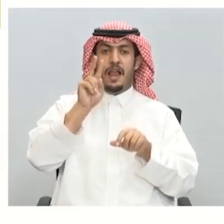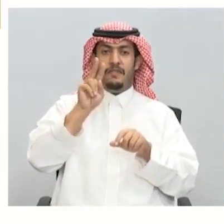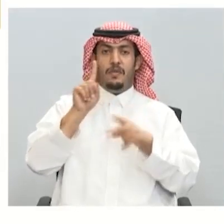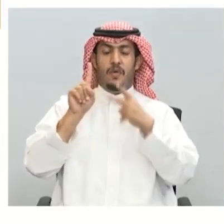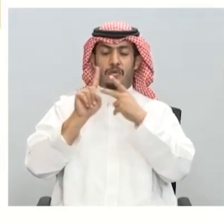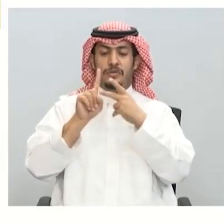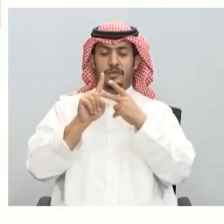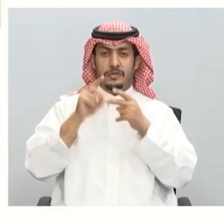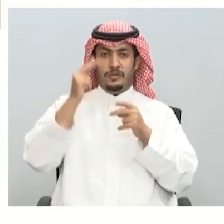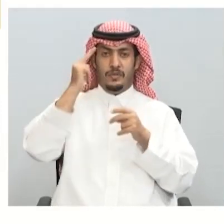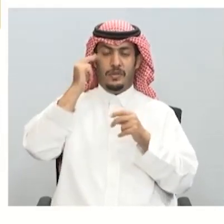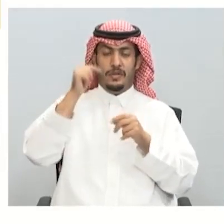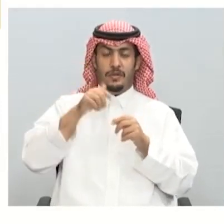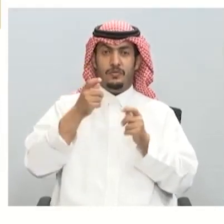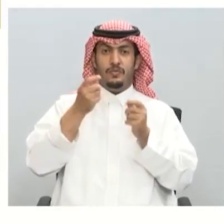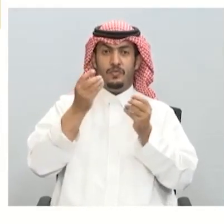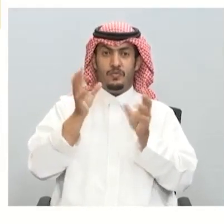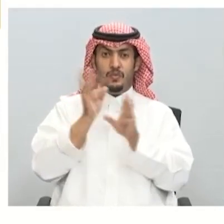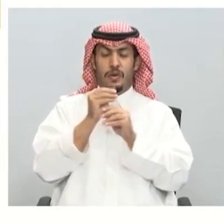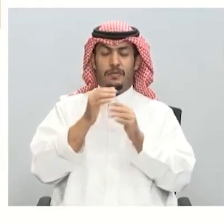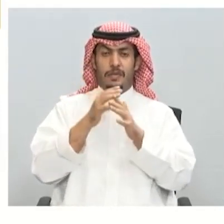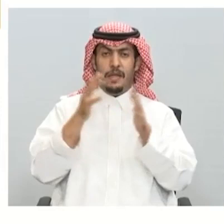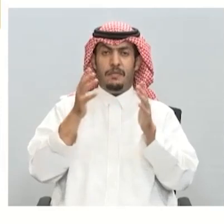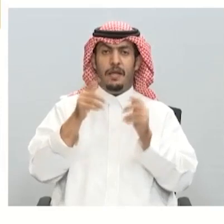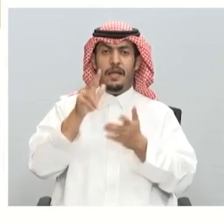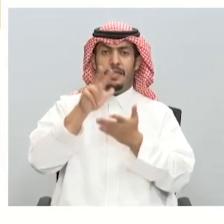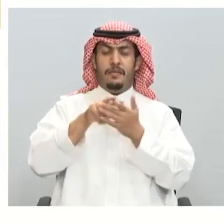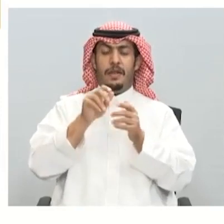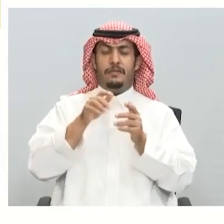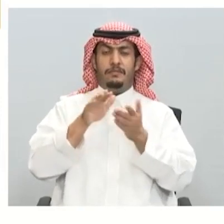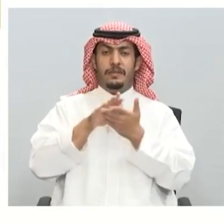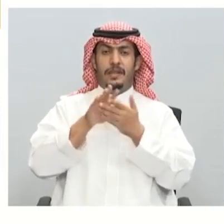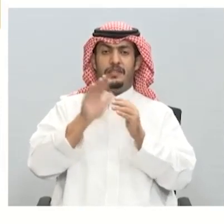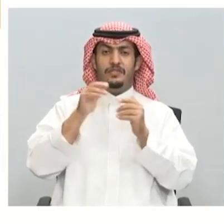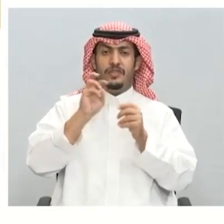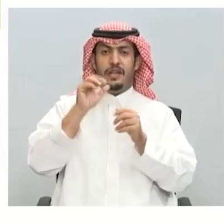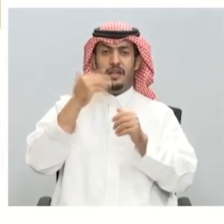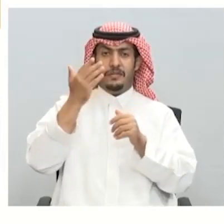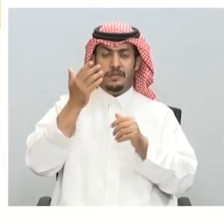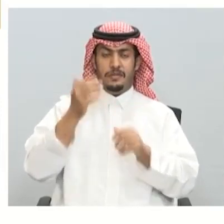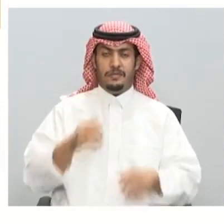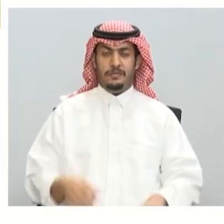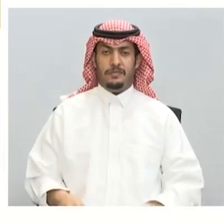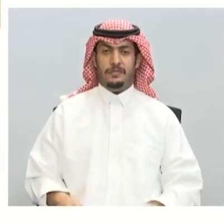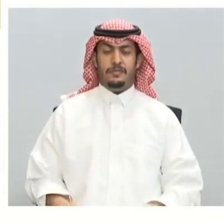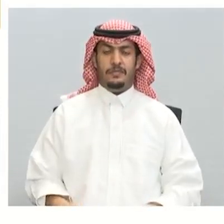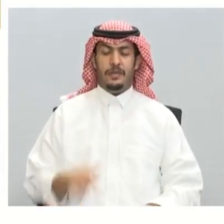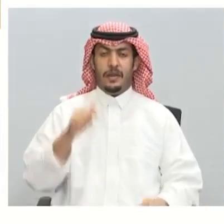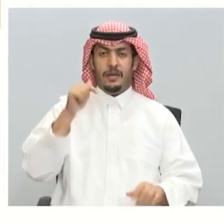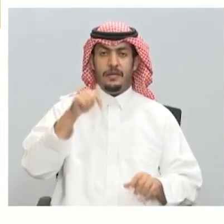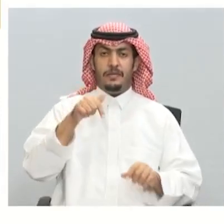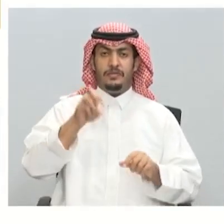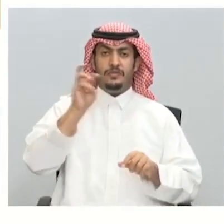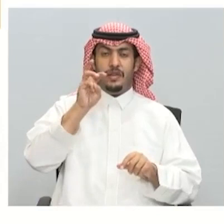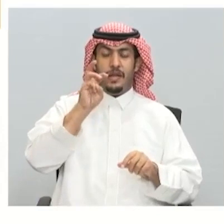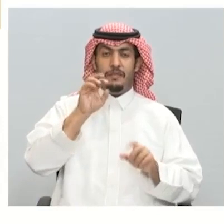وبالتالي اصبح سوق ضخم من خلال اعتماد على مصادر خارجيه للشركات في المملكه السعوديه اذا اصبح هنالك